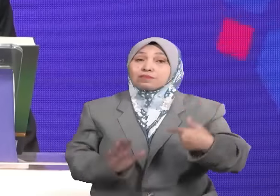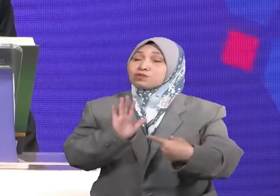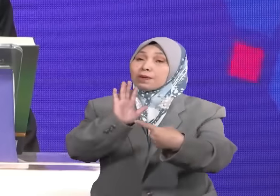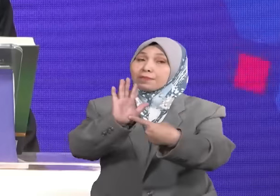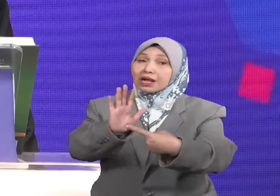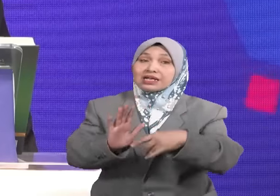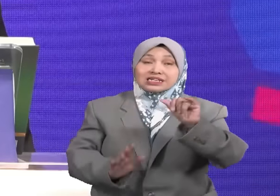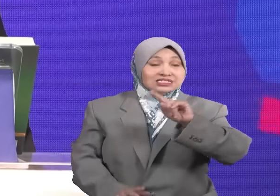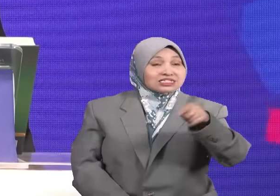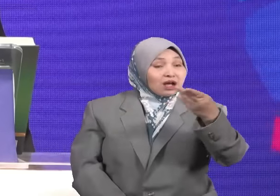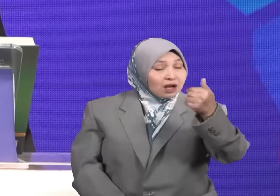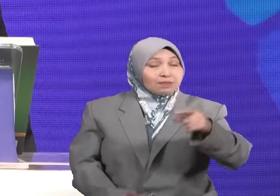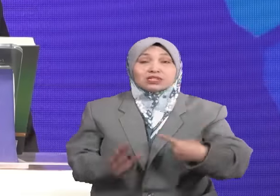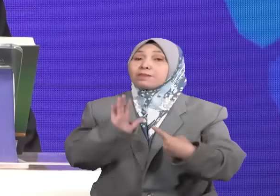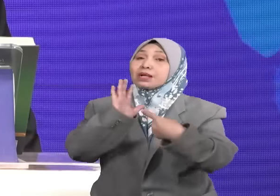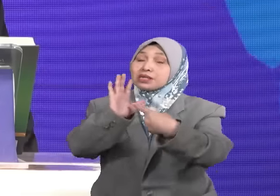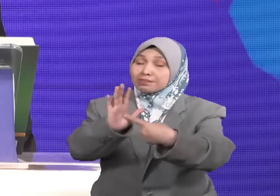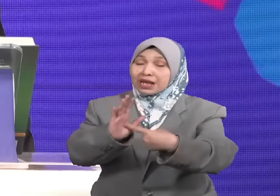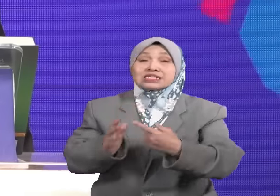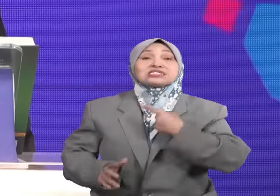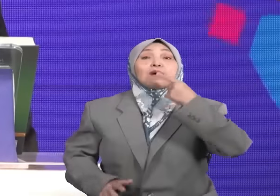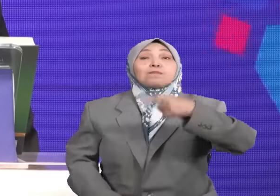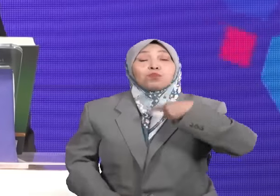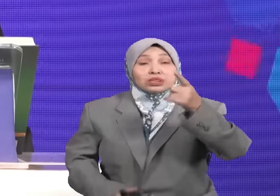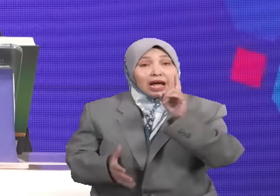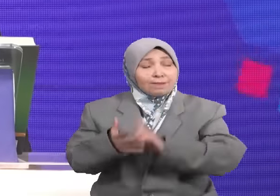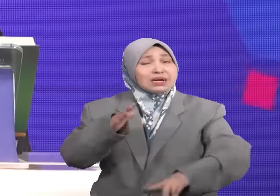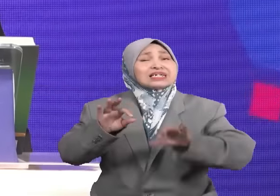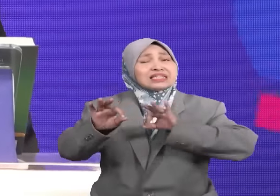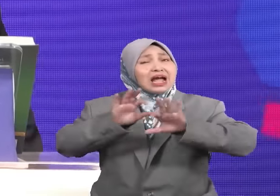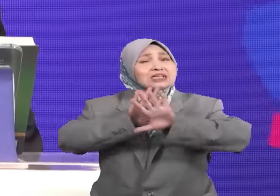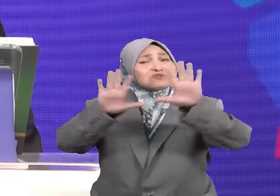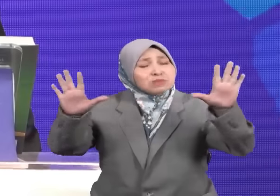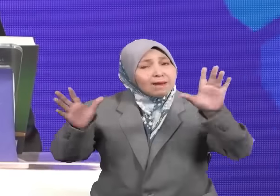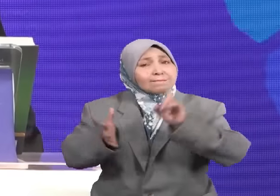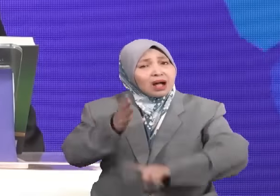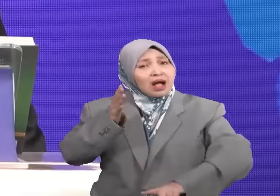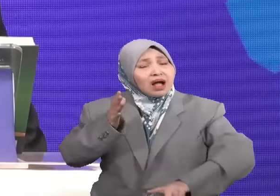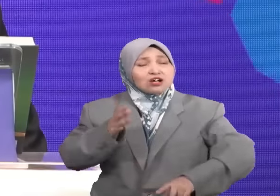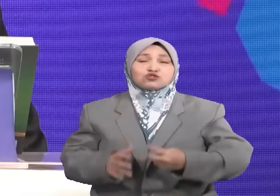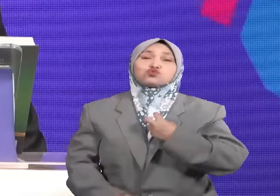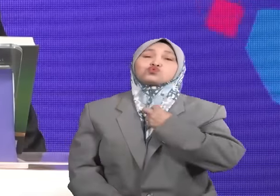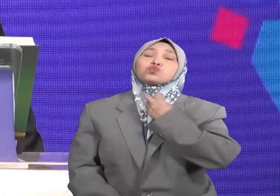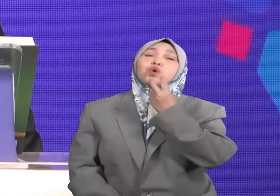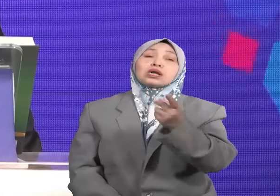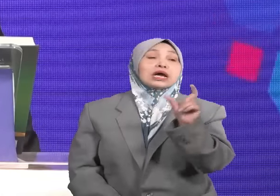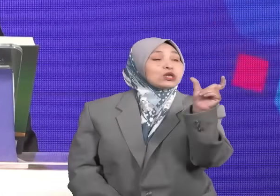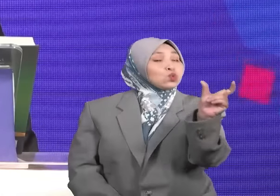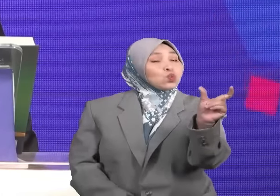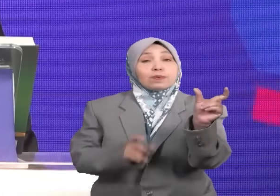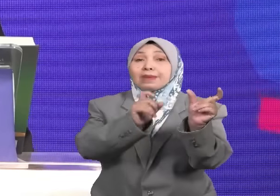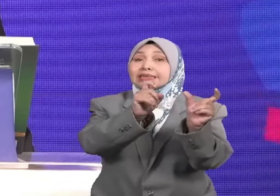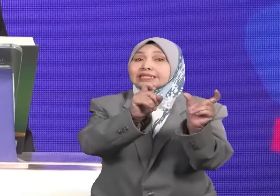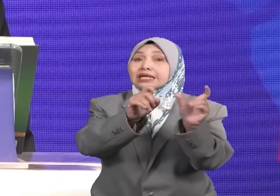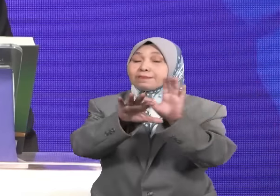Izhar kan, izhar maksud zahirkan. Zahirkan apa? Jelaskan apa? Jelaskan suara nun mati tu